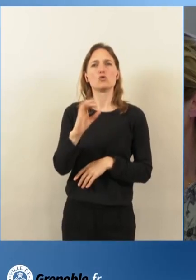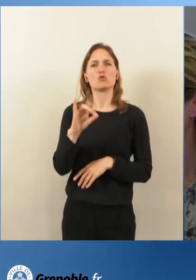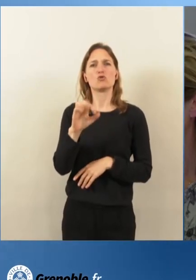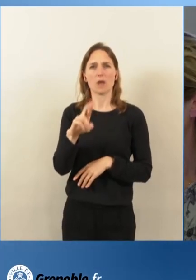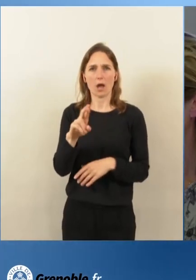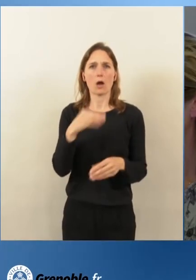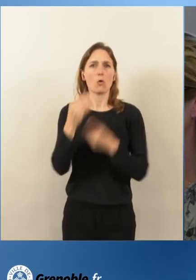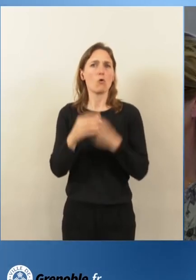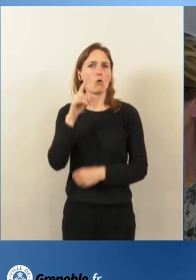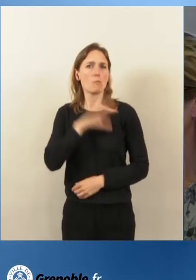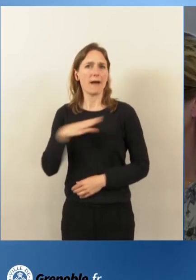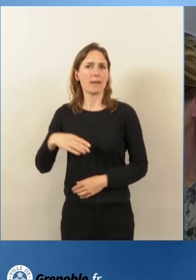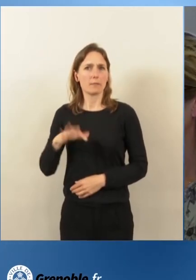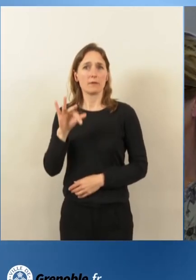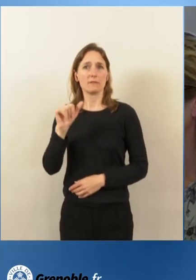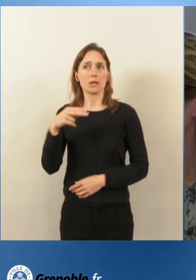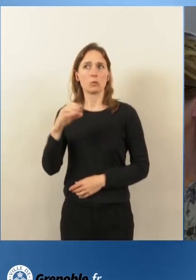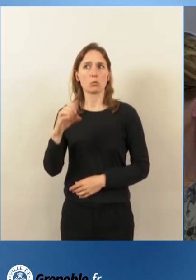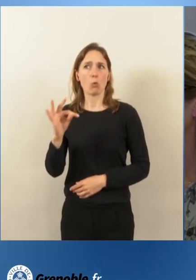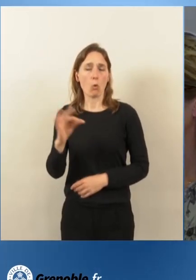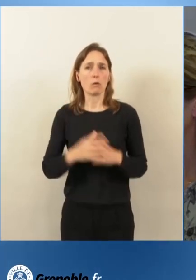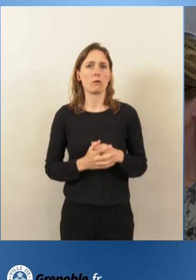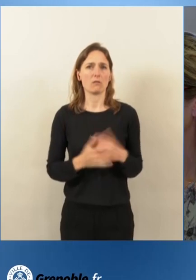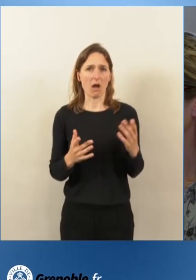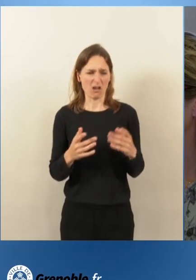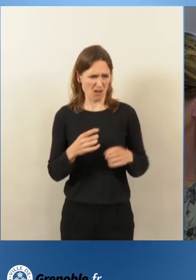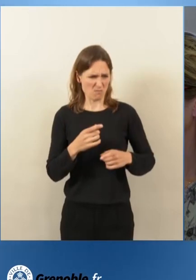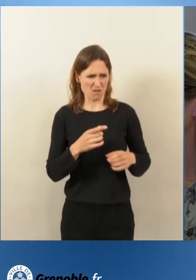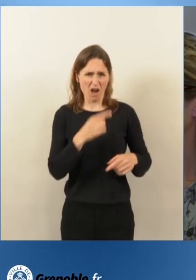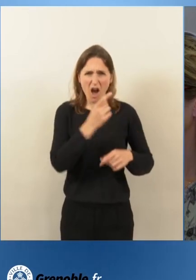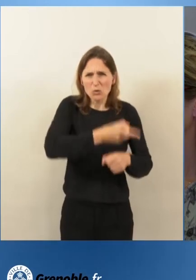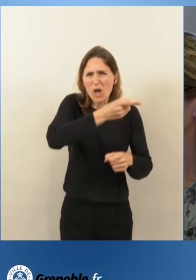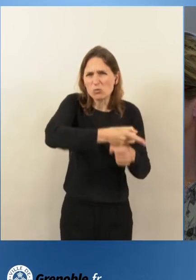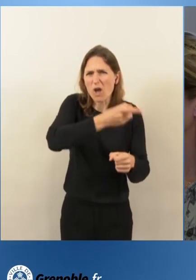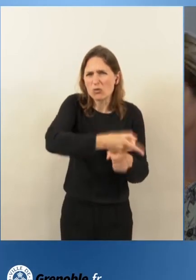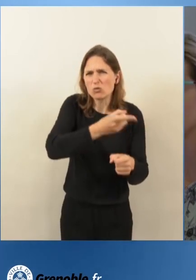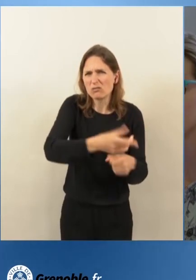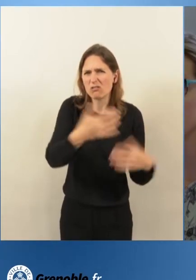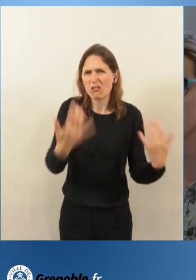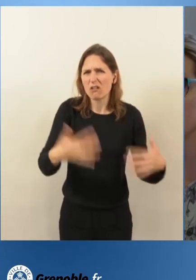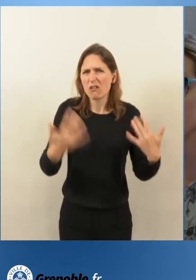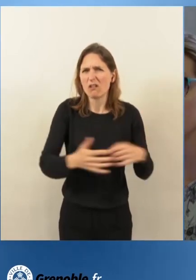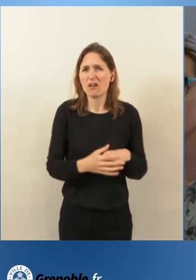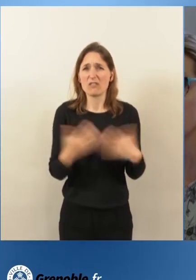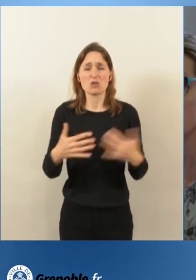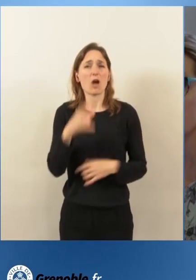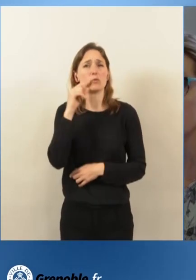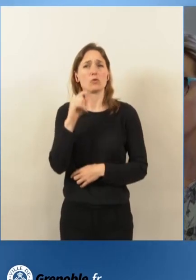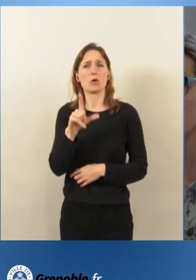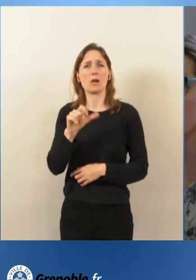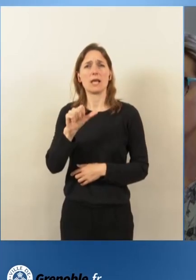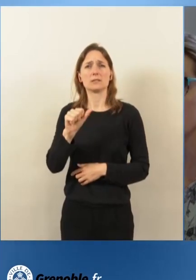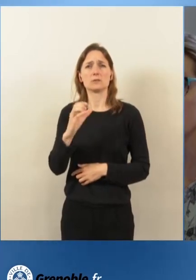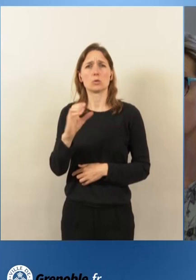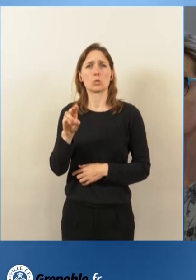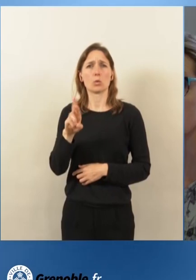ont eu droit à toutes les accusations cela a été vécu en interne ça a été dit par Bruno de Lescure qui avait pourtant joué un